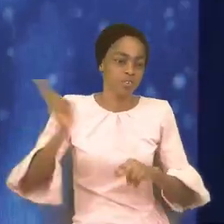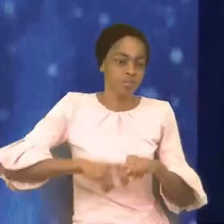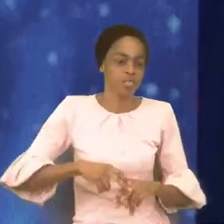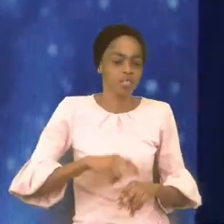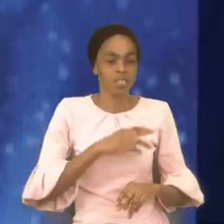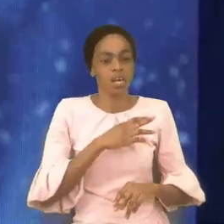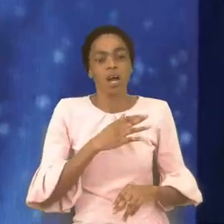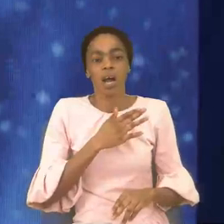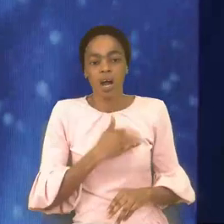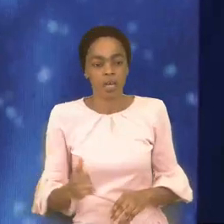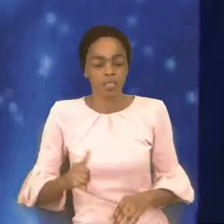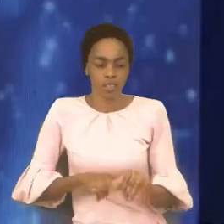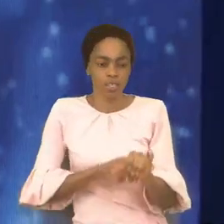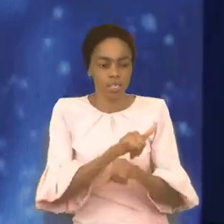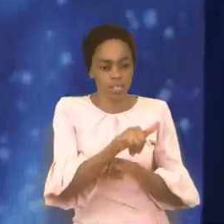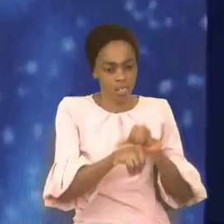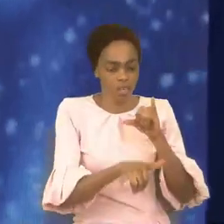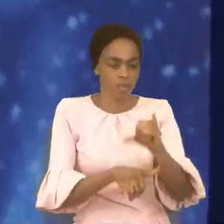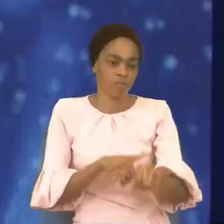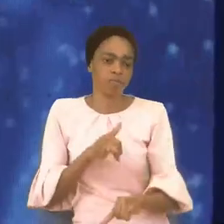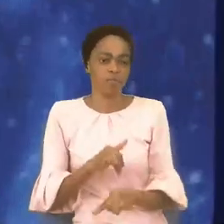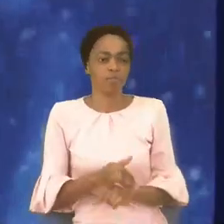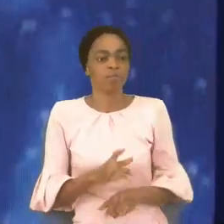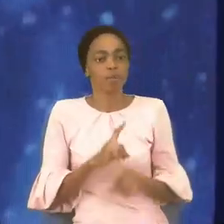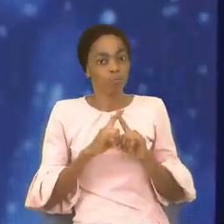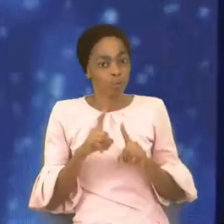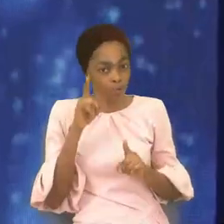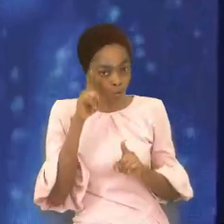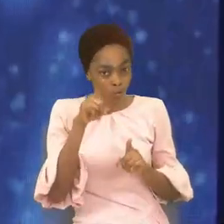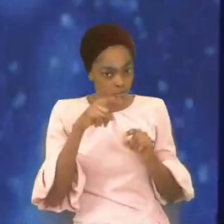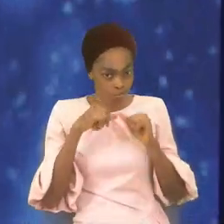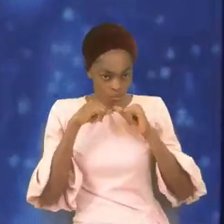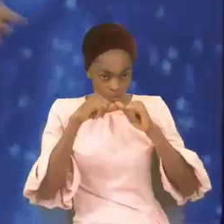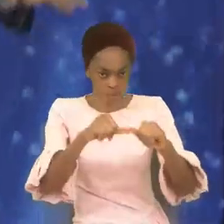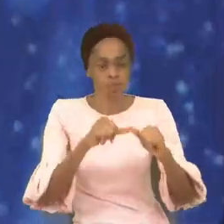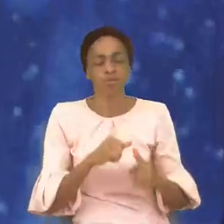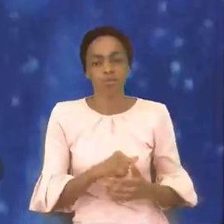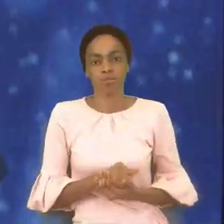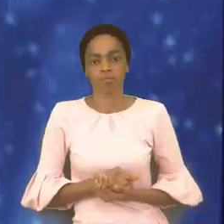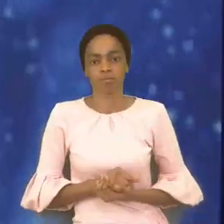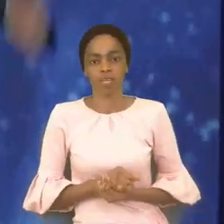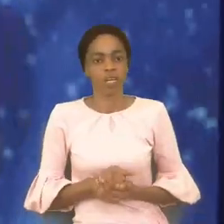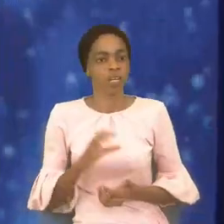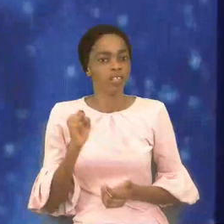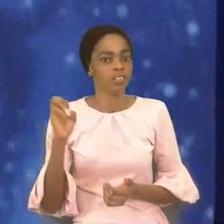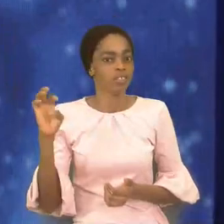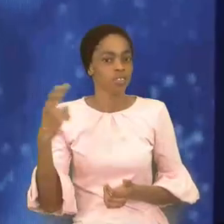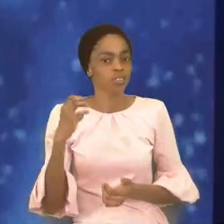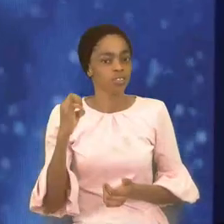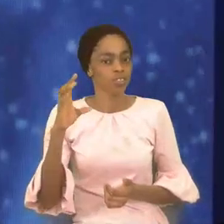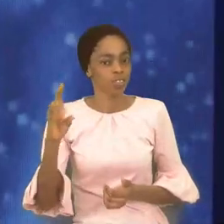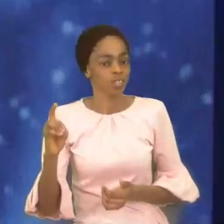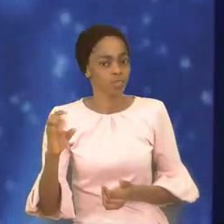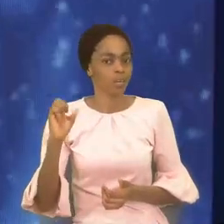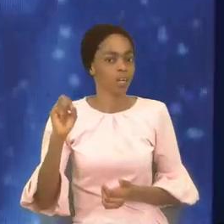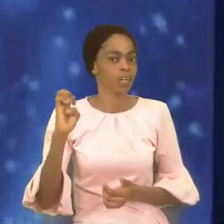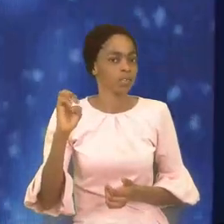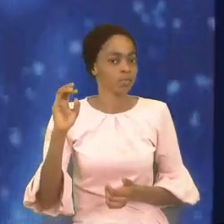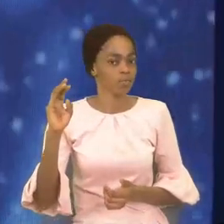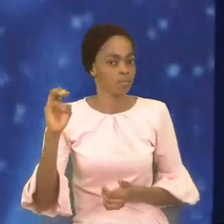Toi demeures dans les choses que tu as apprises. » Demeure dans les choses que tu as apprises. Shadrach, Meshach et Abednego